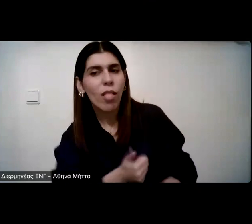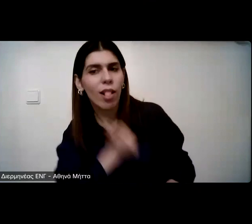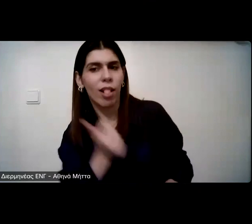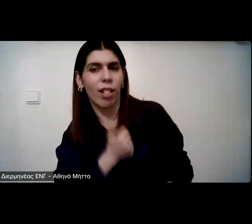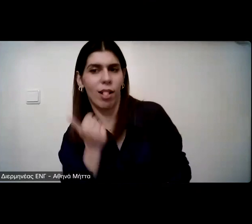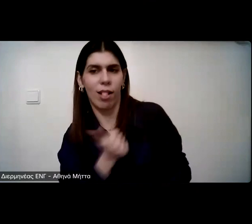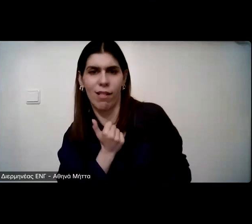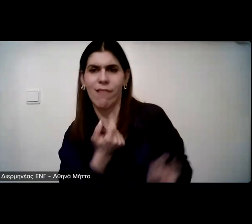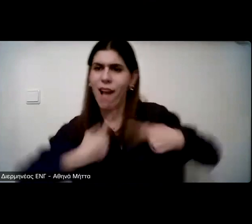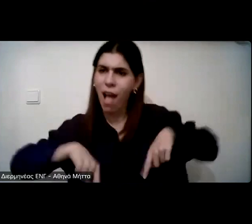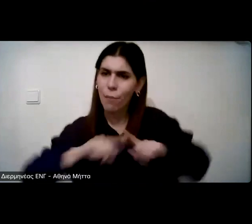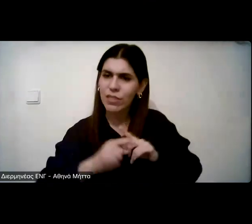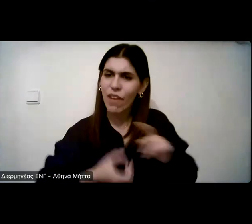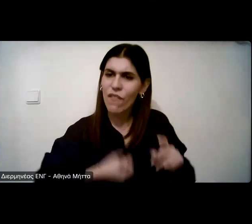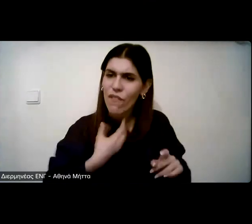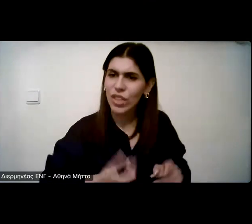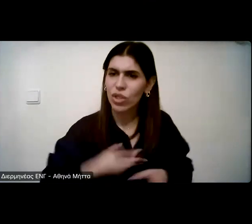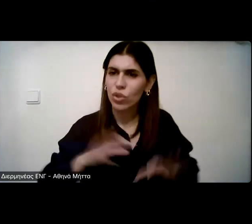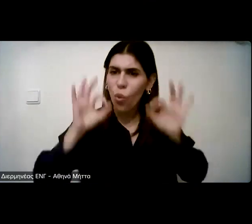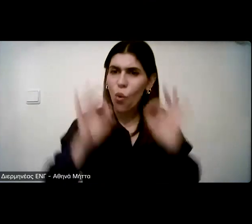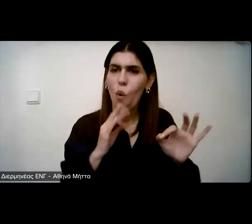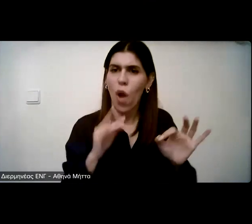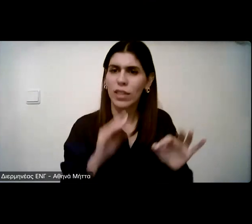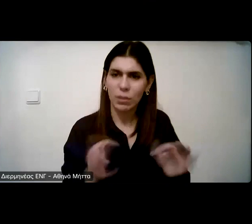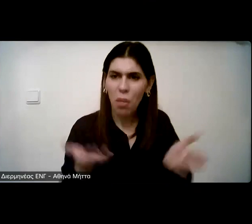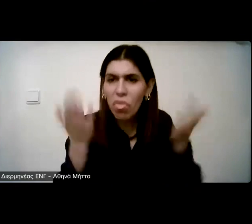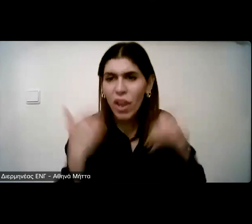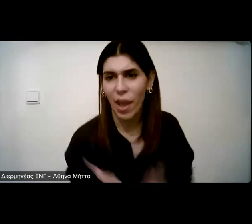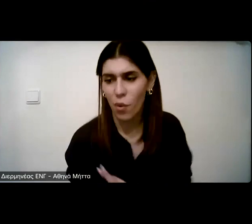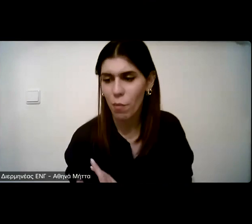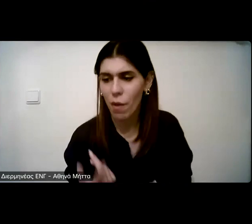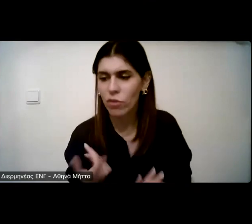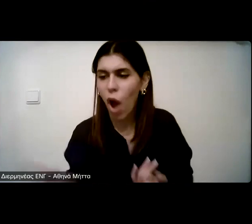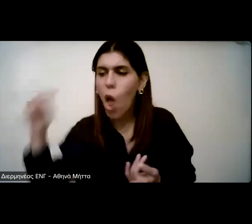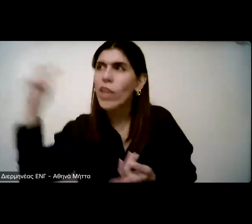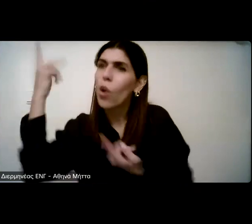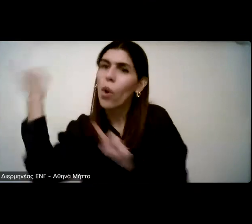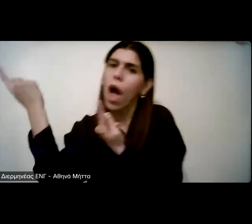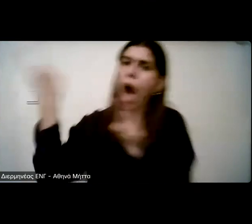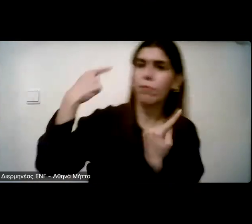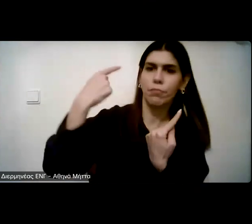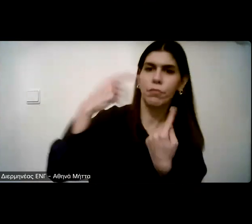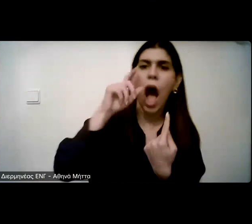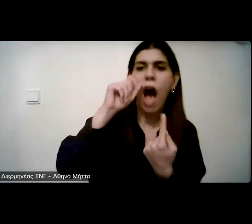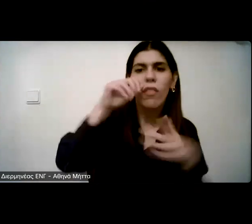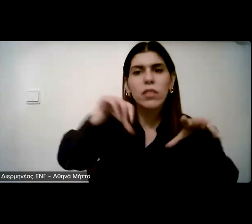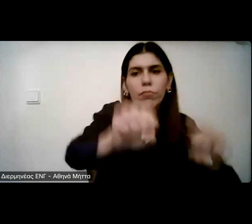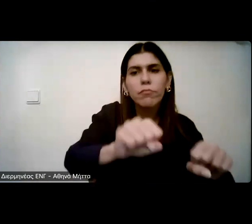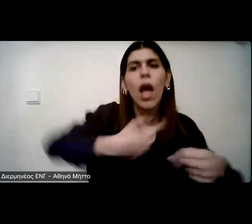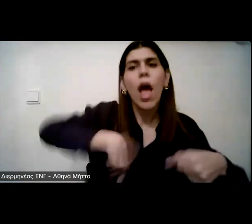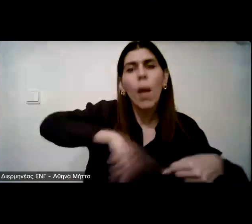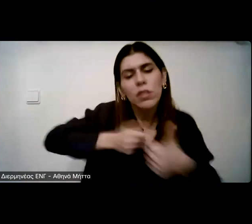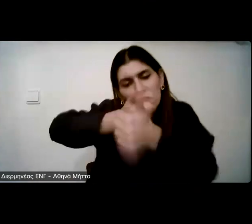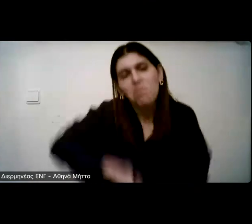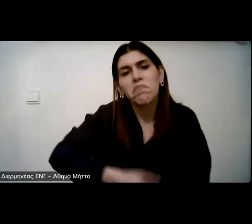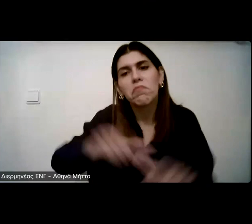αίσθημα, αλλά ένα επιβαλλόμενο γλωσσικό αίσθημα πατριαρχικού τύπου. Μπράβο, αυτά. Πολύ σωστό. Αν μου επιτρέπετε, επειδή